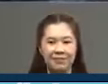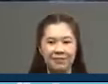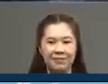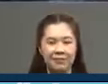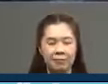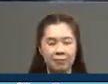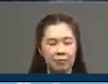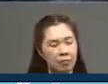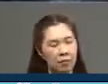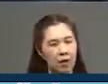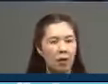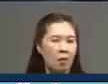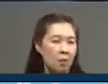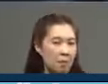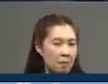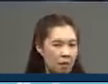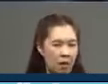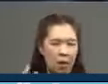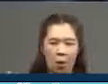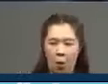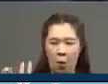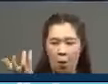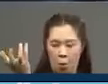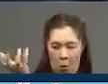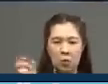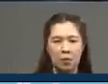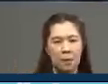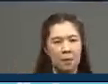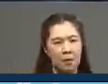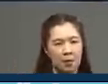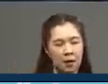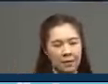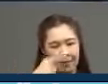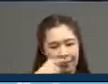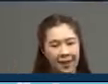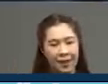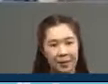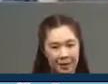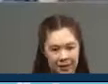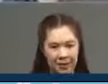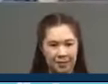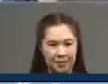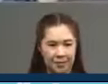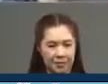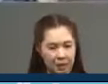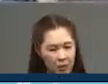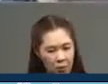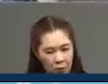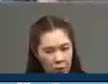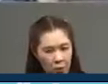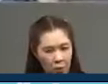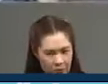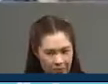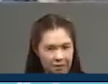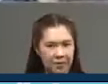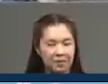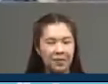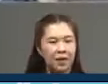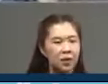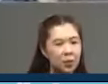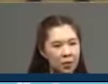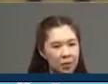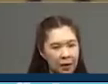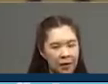าในไทยง่ายขึ้น นางสาวแพทองธารชินวัตรนายกรัฐมนตรีเสร็จสิ้นภารกิจการร่วมประชุมผู้นำเขตเศรษฐ